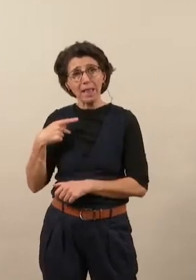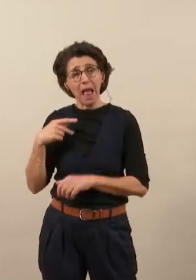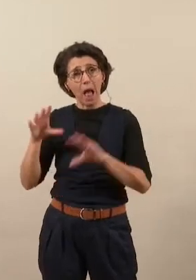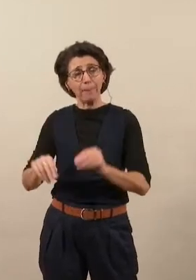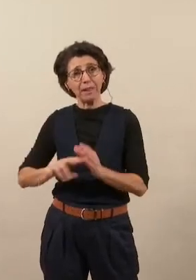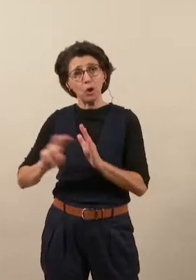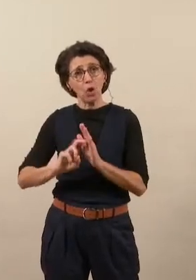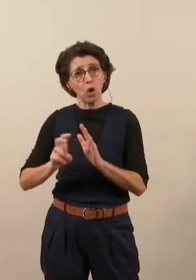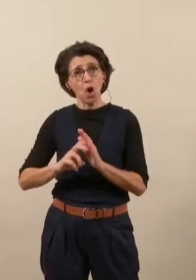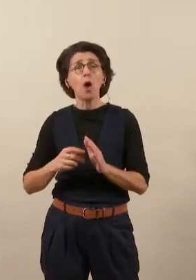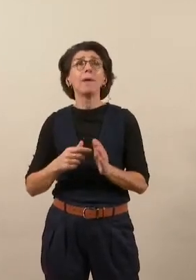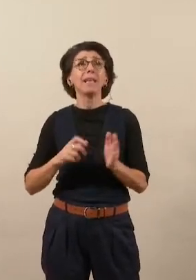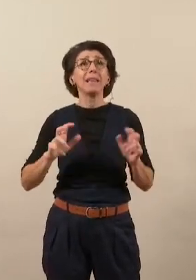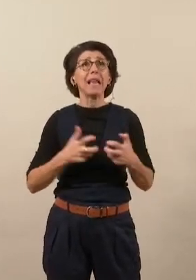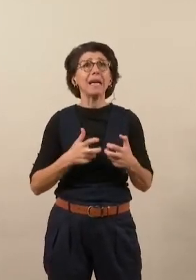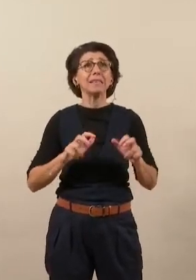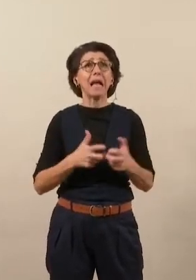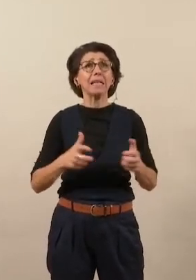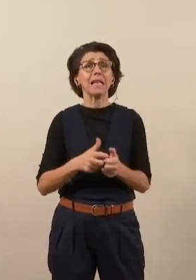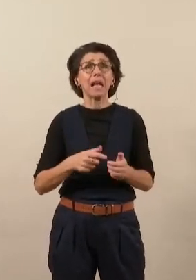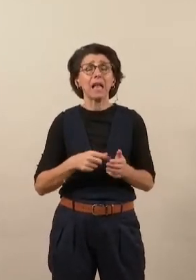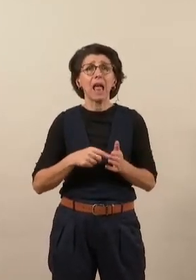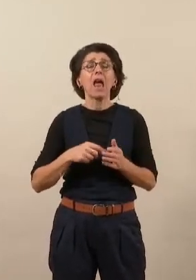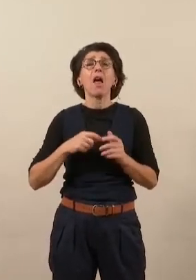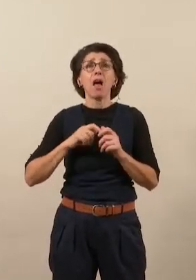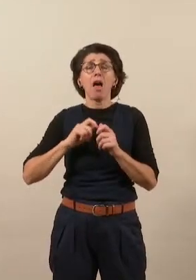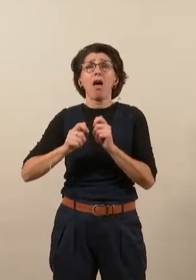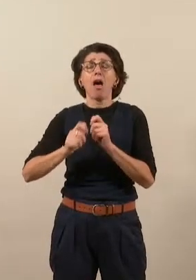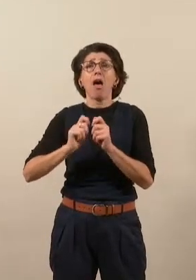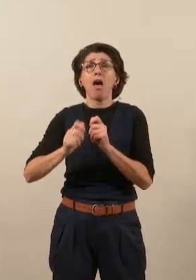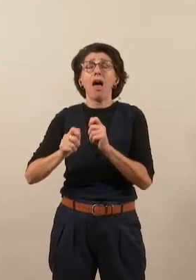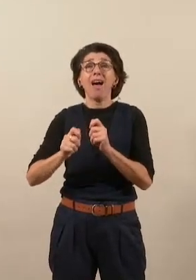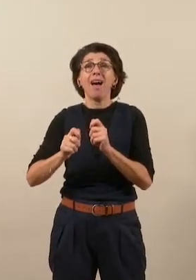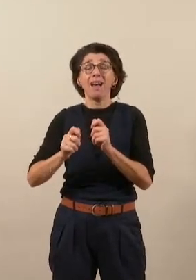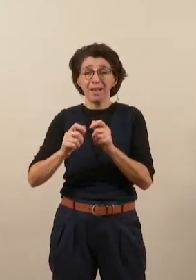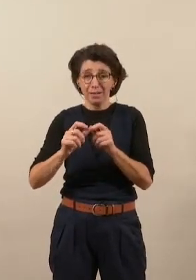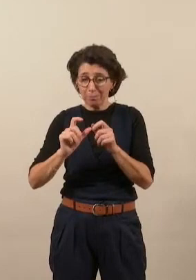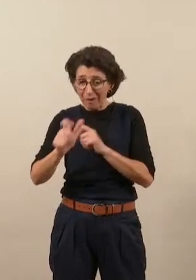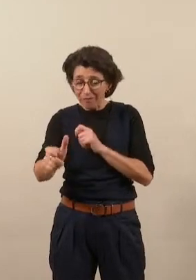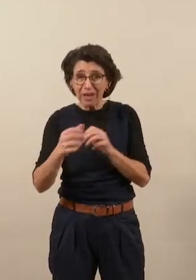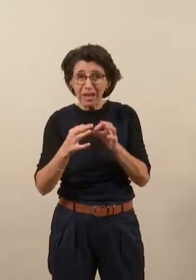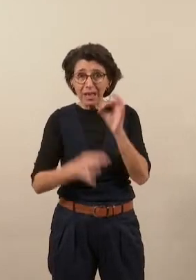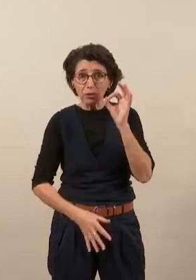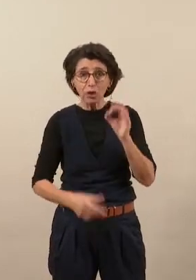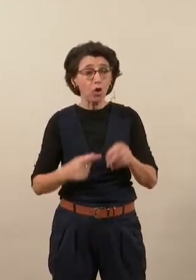doivent aujourd'hui payer en taxes foncières servent à des cadeaux éthiques.